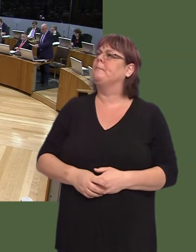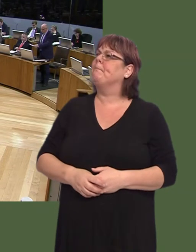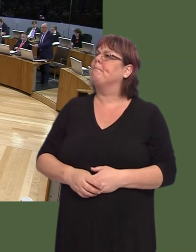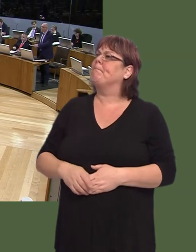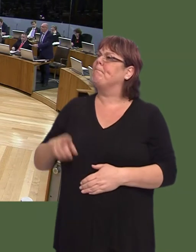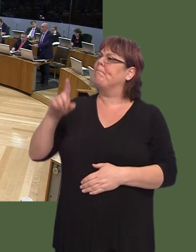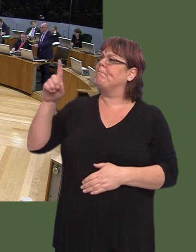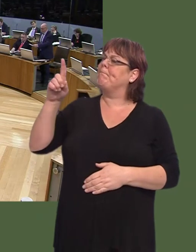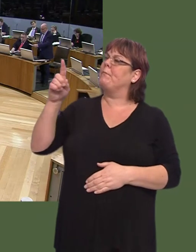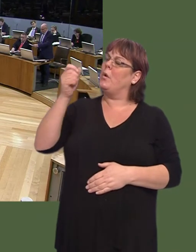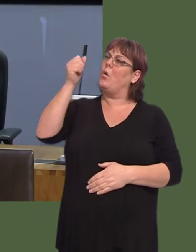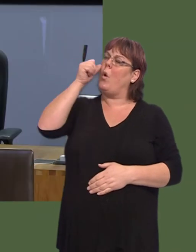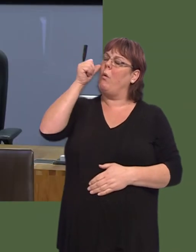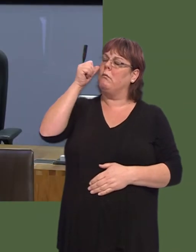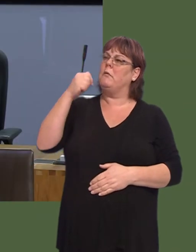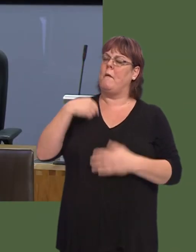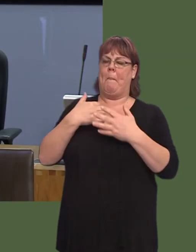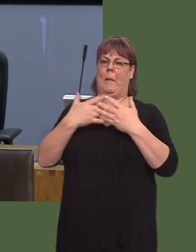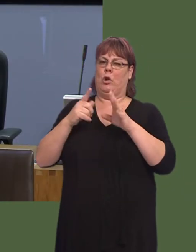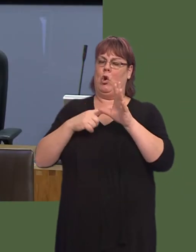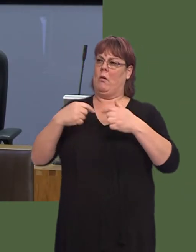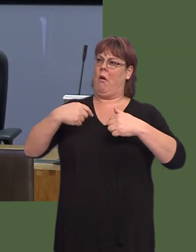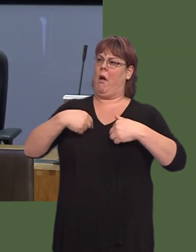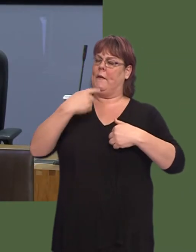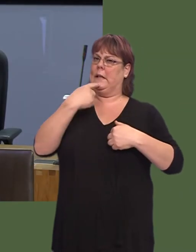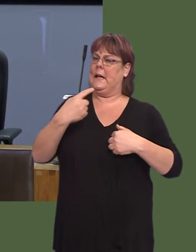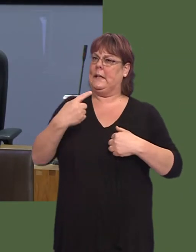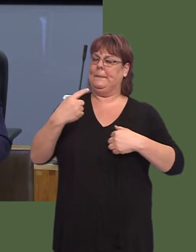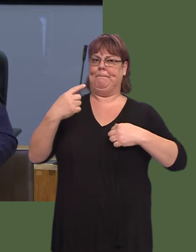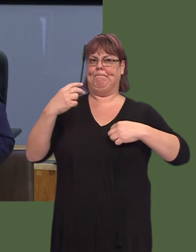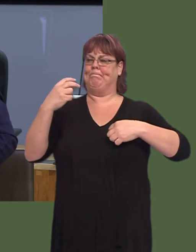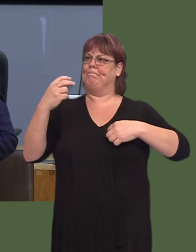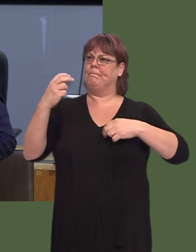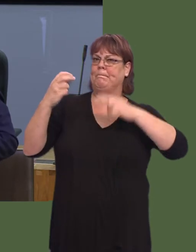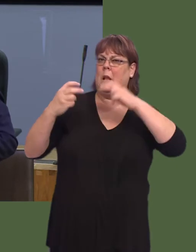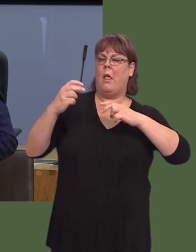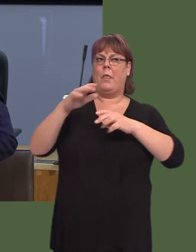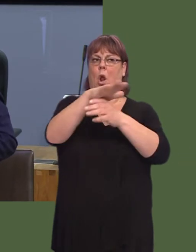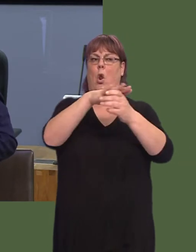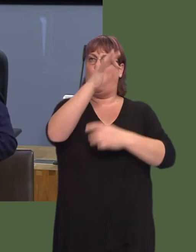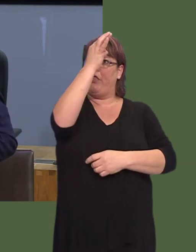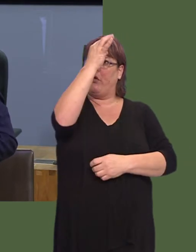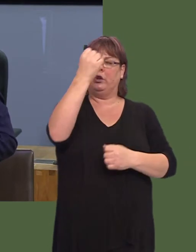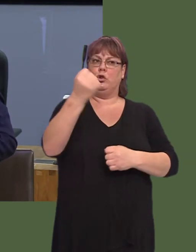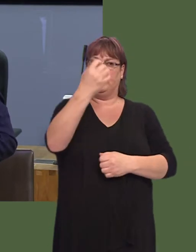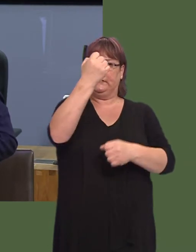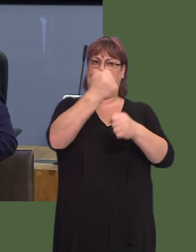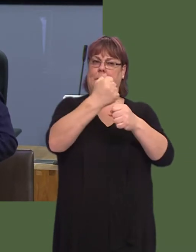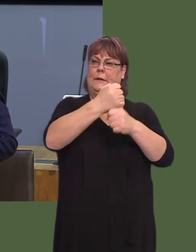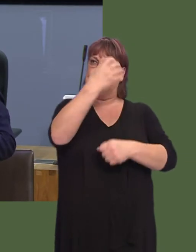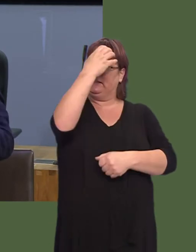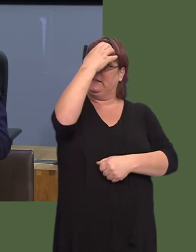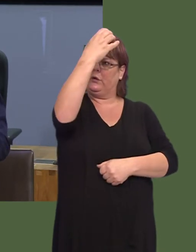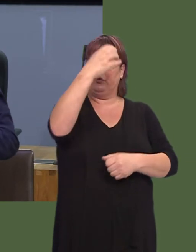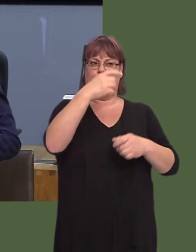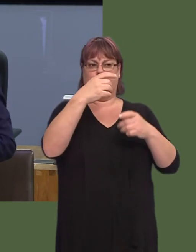mod i am flynyddoedd bellach wedi dadle dyle awdurdodau lleol bod a dyletswydd statudol i ddiogelu ein cofebion